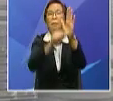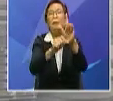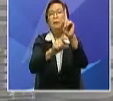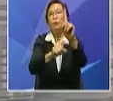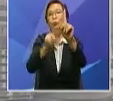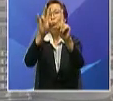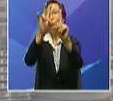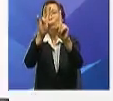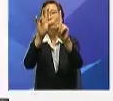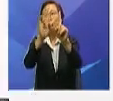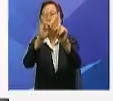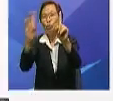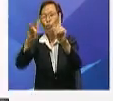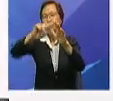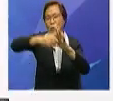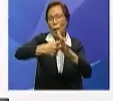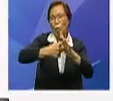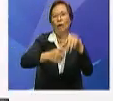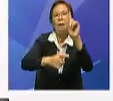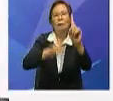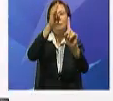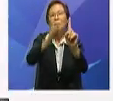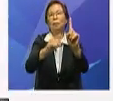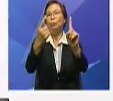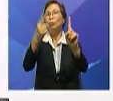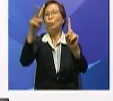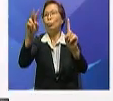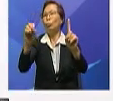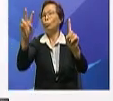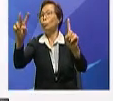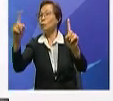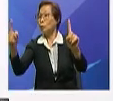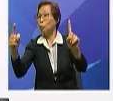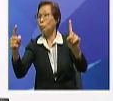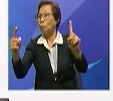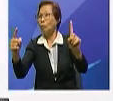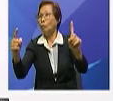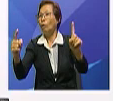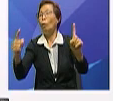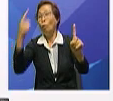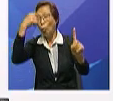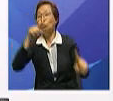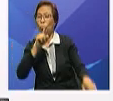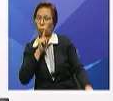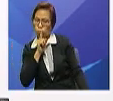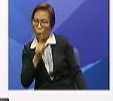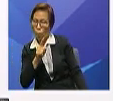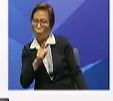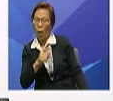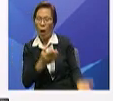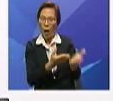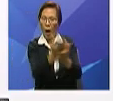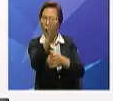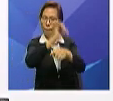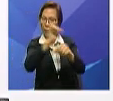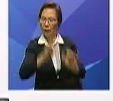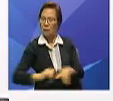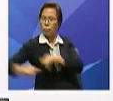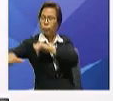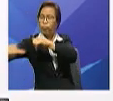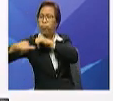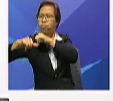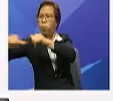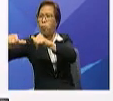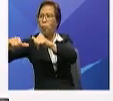177 yang berkonsep ada satu Januari 2010 adalah bagi memastikan hak pekerja setara